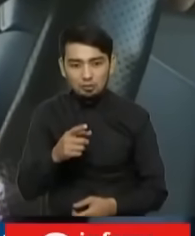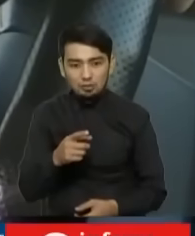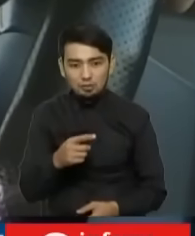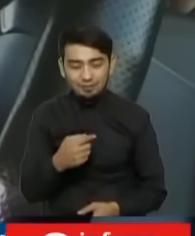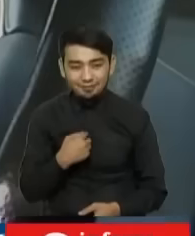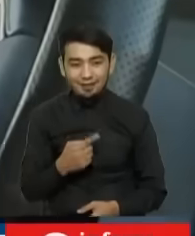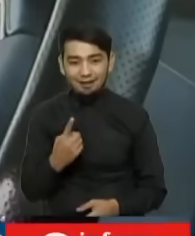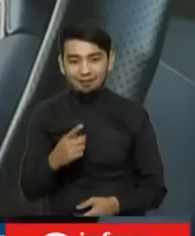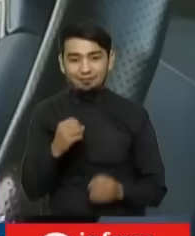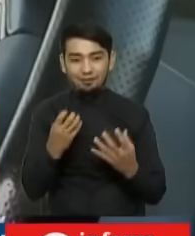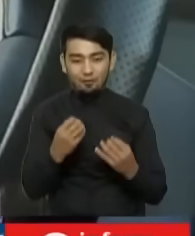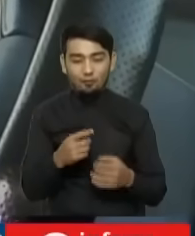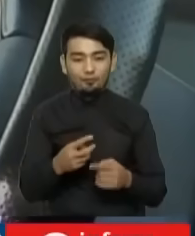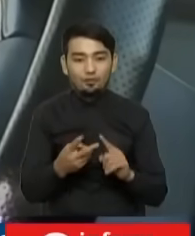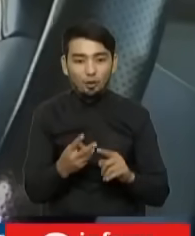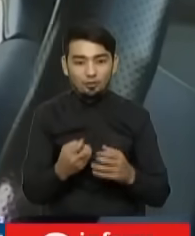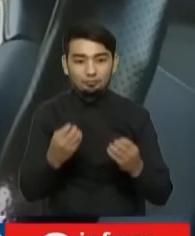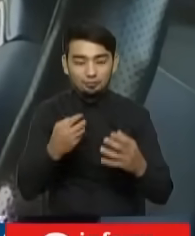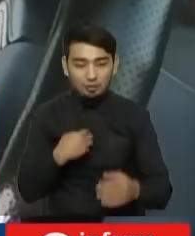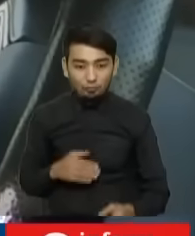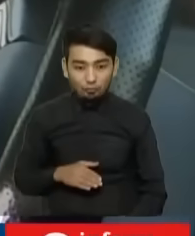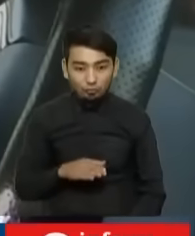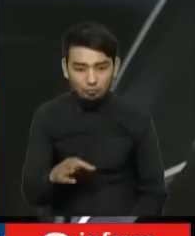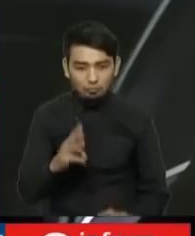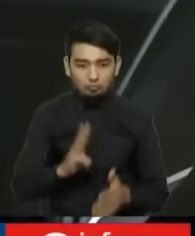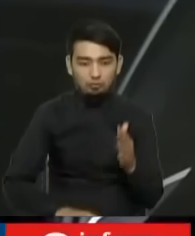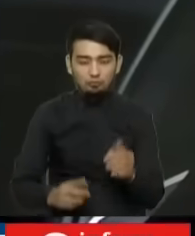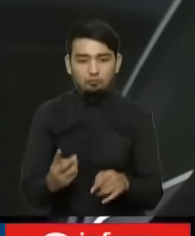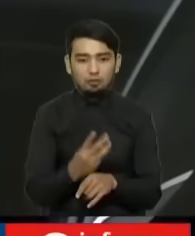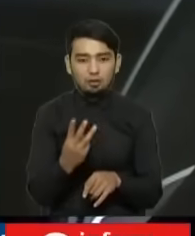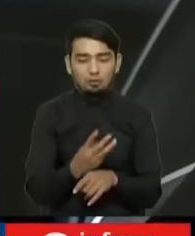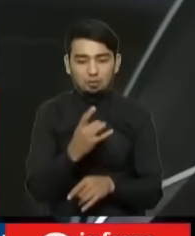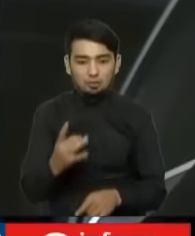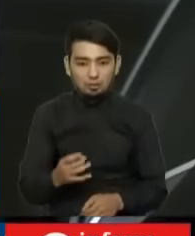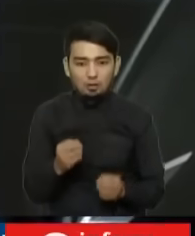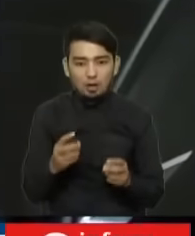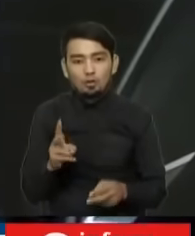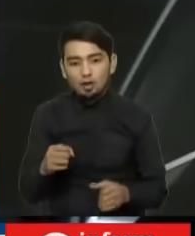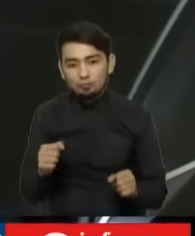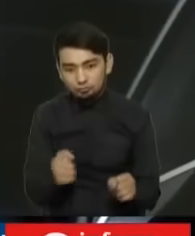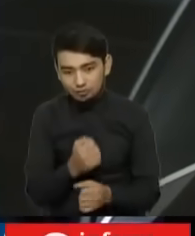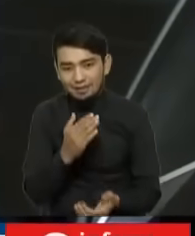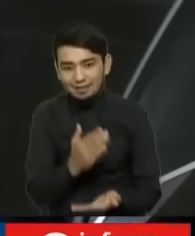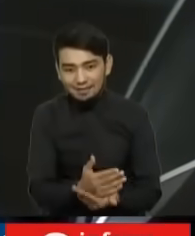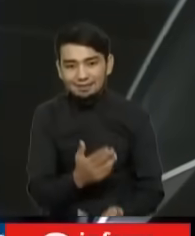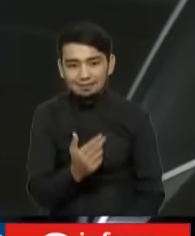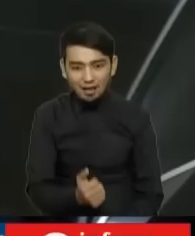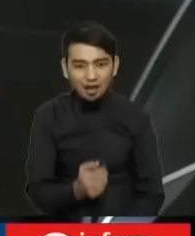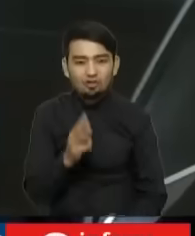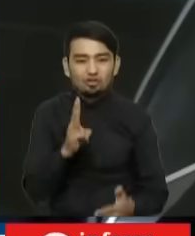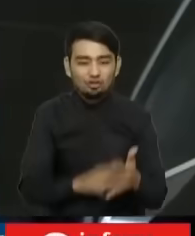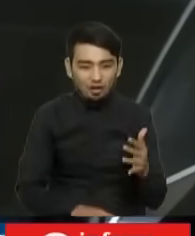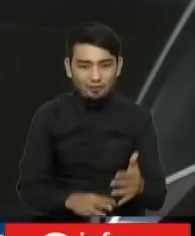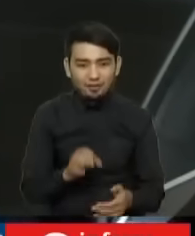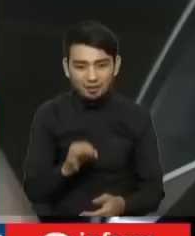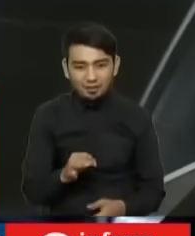екі штрафты камерасы қойып жатыр. Оның бәрі дұрыс емес негізі. Жылдам жүретіндер бар ғой. штраф он не дико.